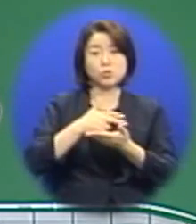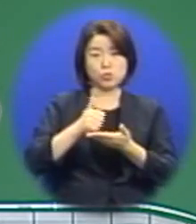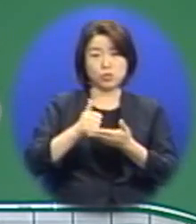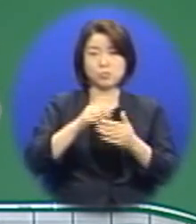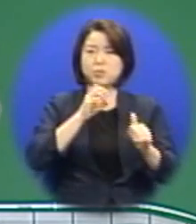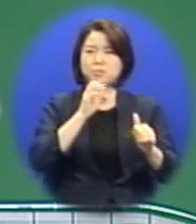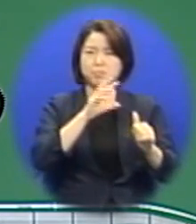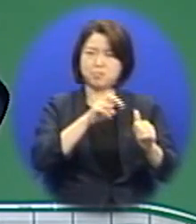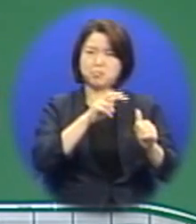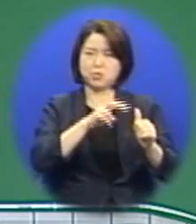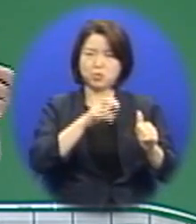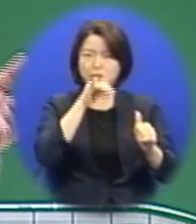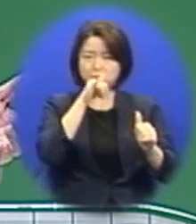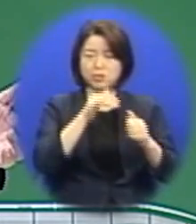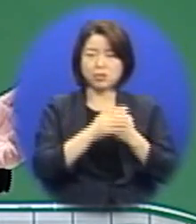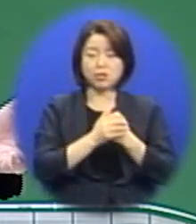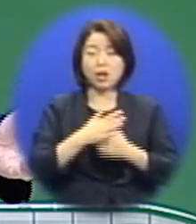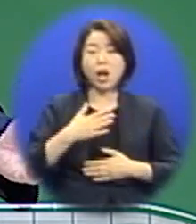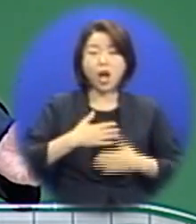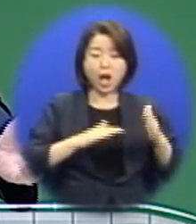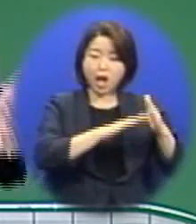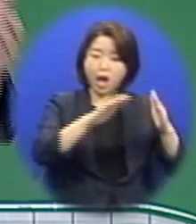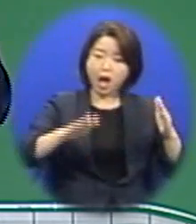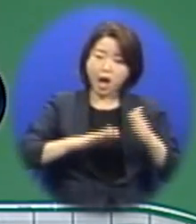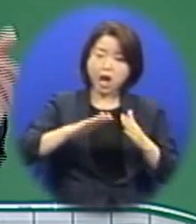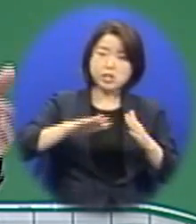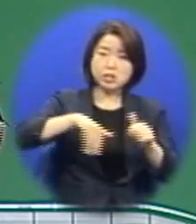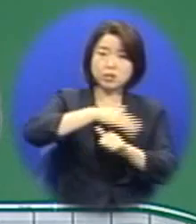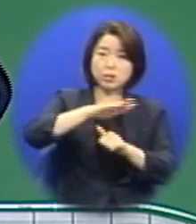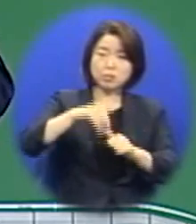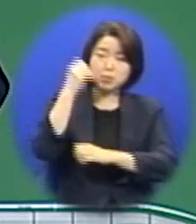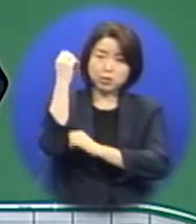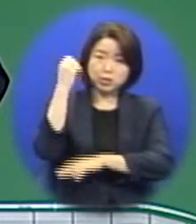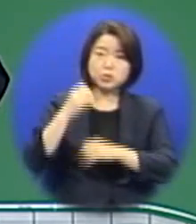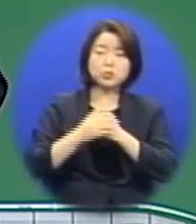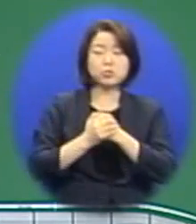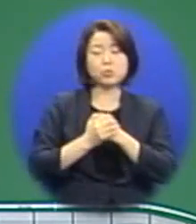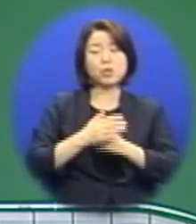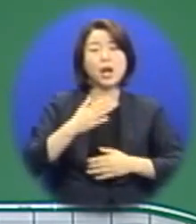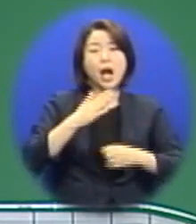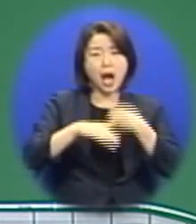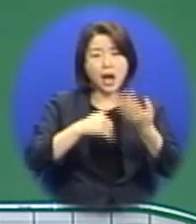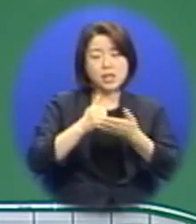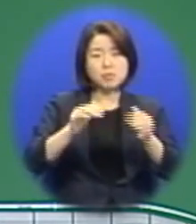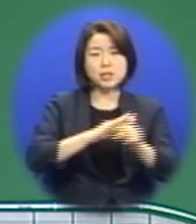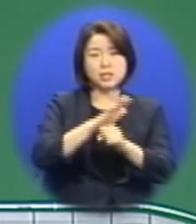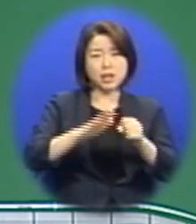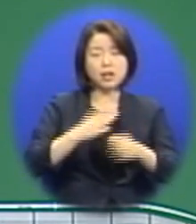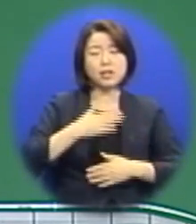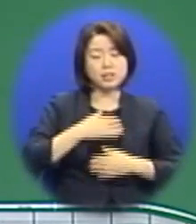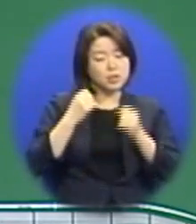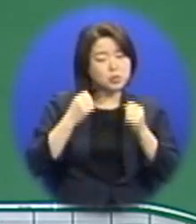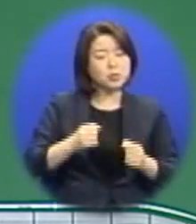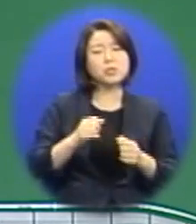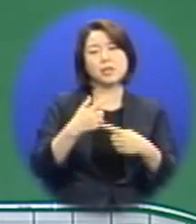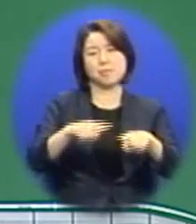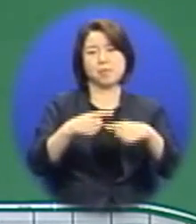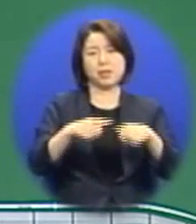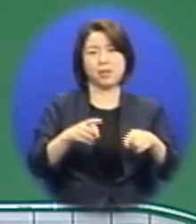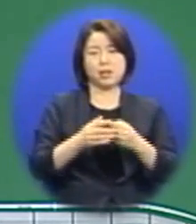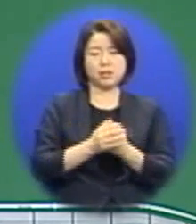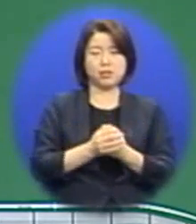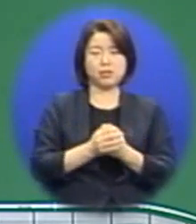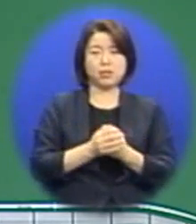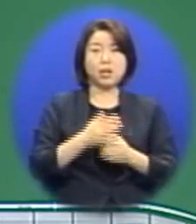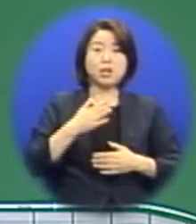원망했습니다. 저의 가정 형편을 기준으로 하나님의 사랑과 저의 존재를 판단했습니다. 저는 세상을